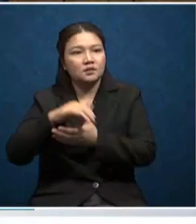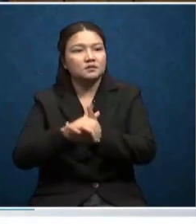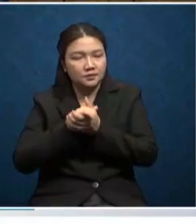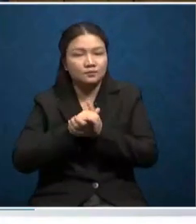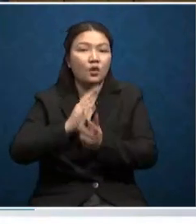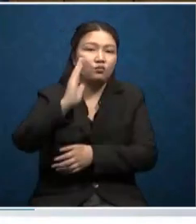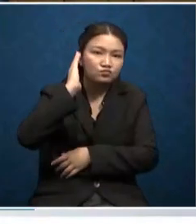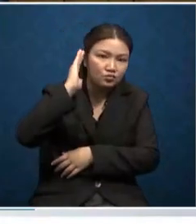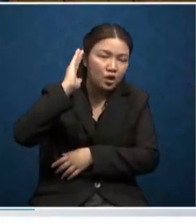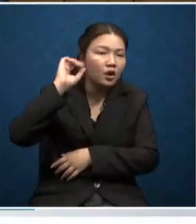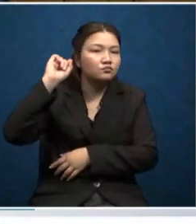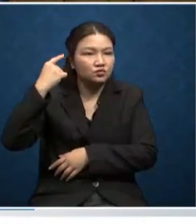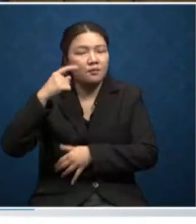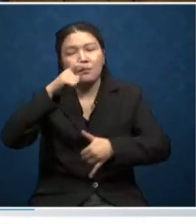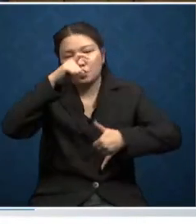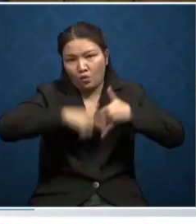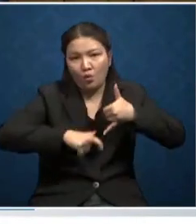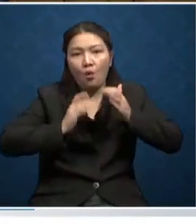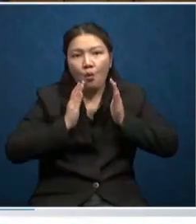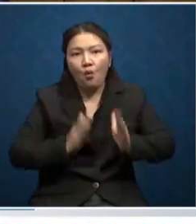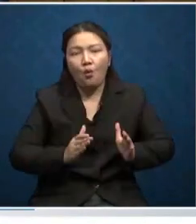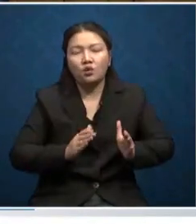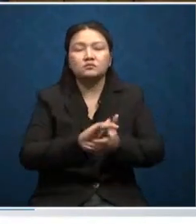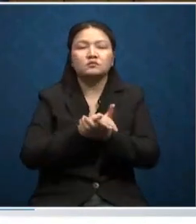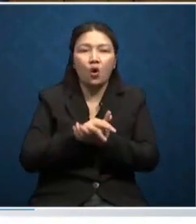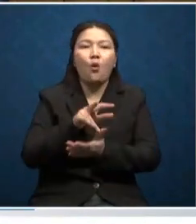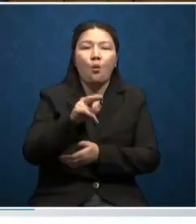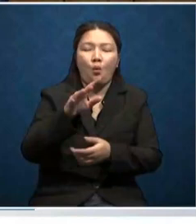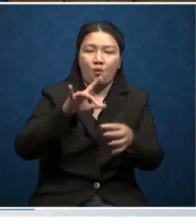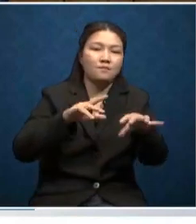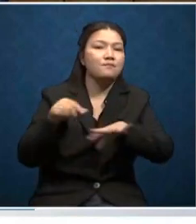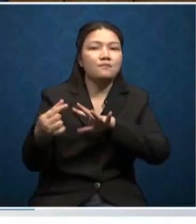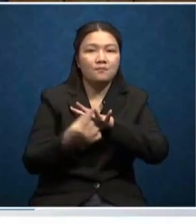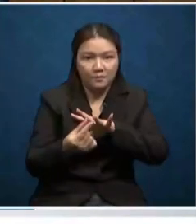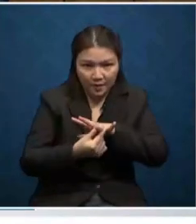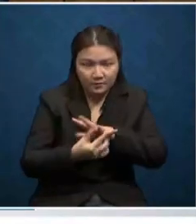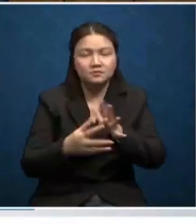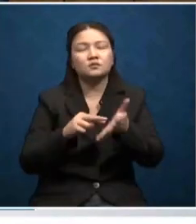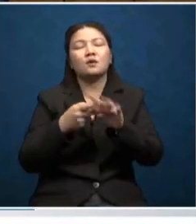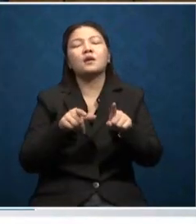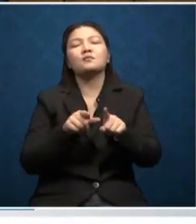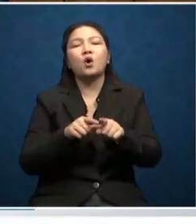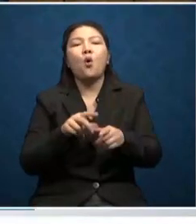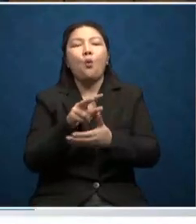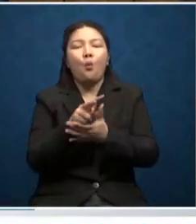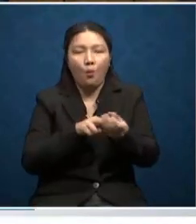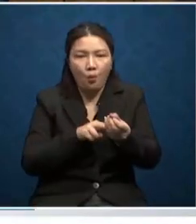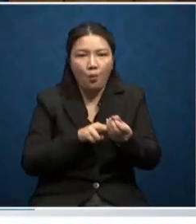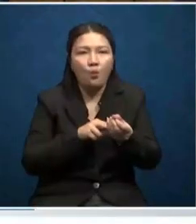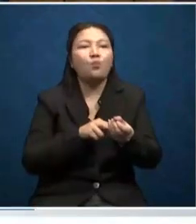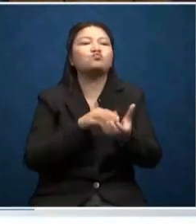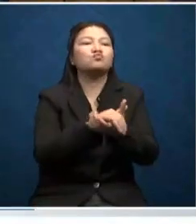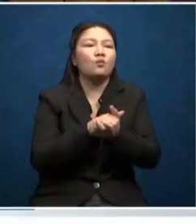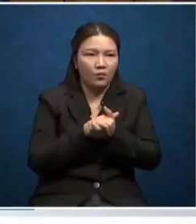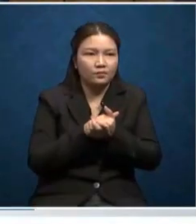พยาเป็นบุคคลผู้มั่นผู้รับมั่นและคู่สมรสเพื่อให้มีความ